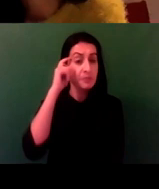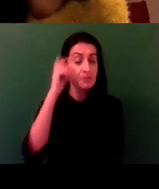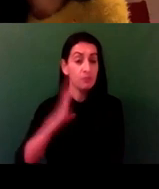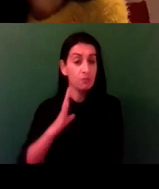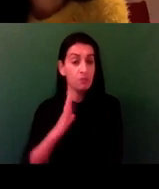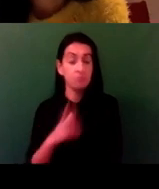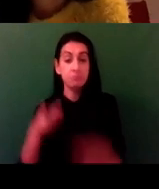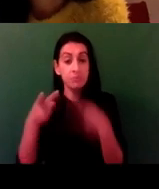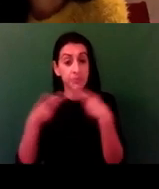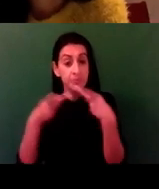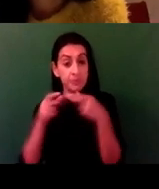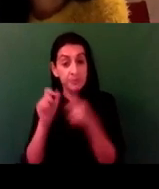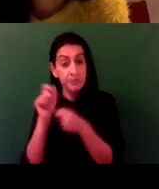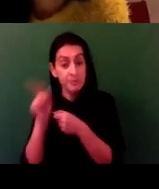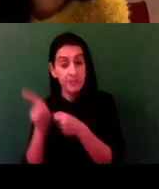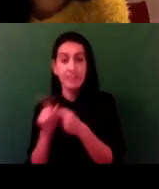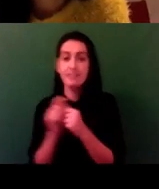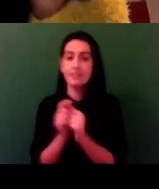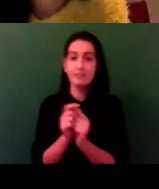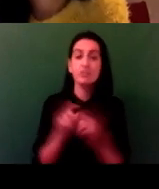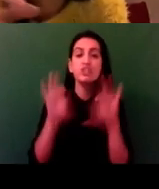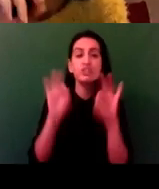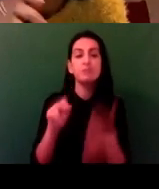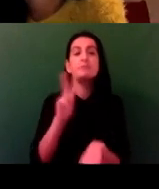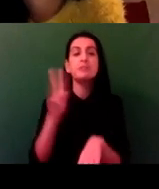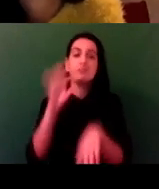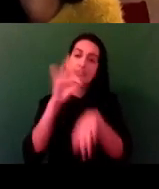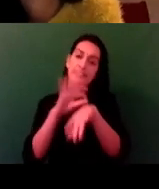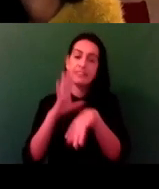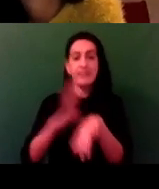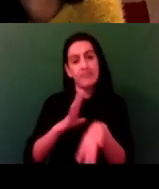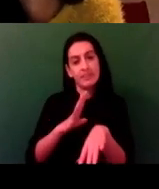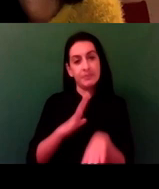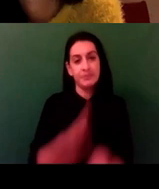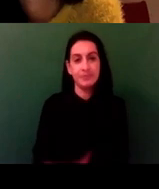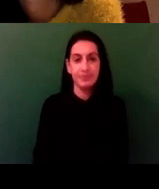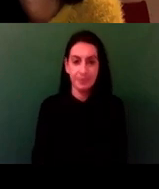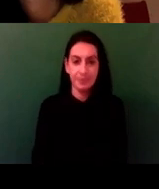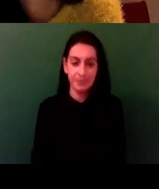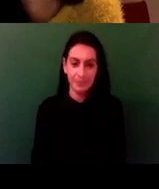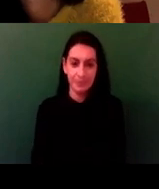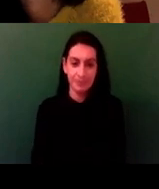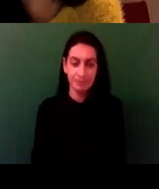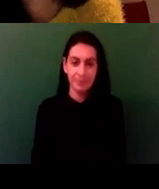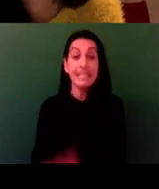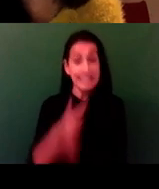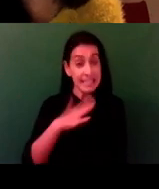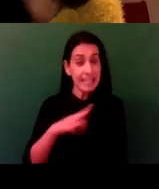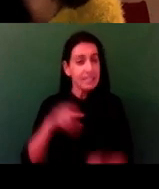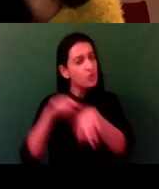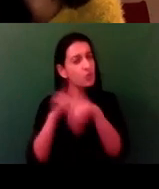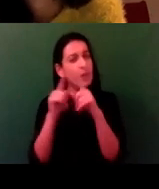yazabilirsiniz. Bir 20 dakikamız var. Hani uzuyorsa ve enerjiniz devam ediyorsa birazcık daha uzatırız. Uzatabiliriz. Ama hani bundan